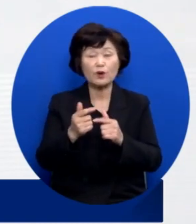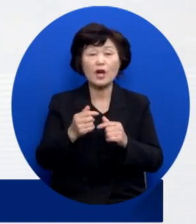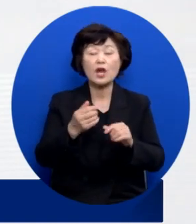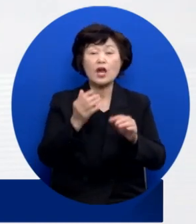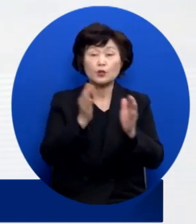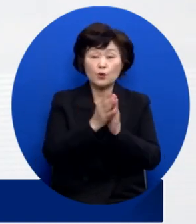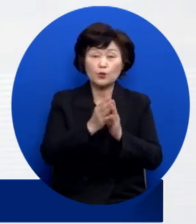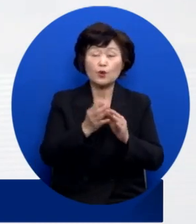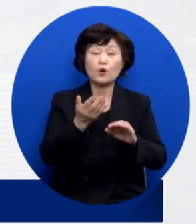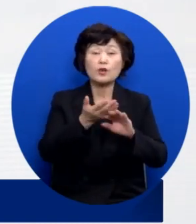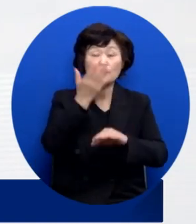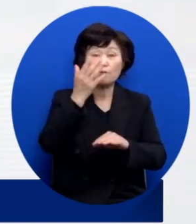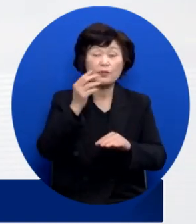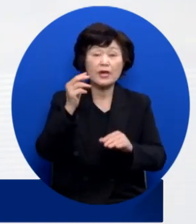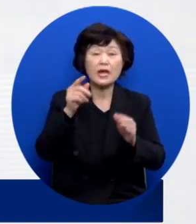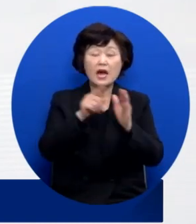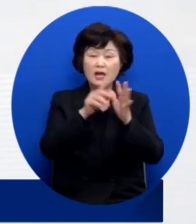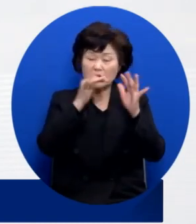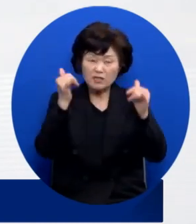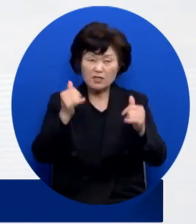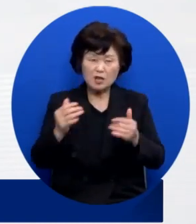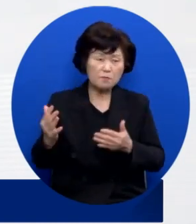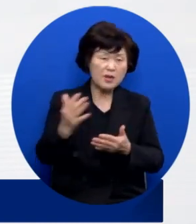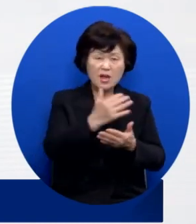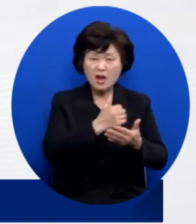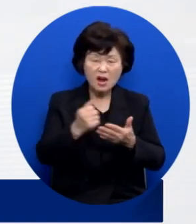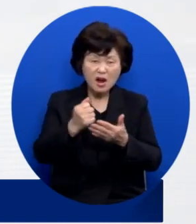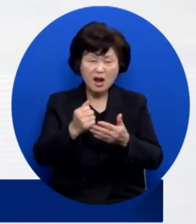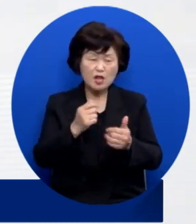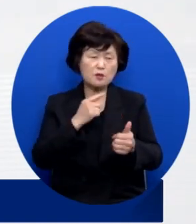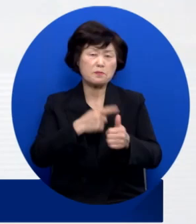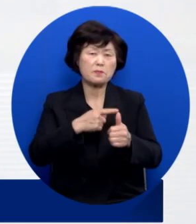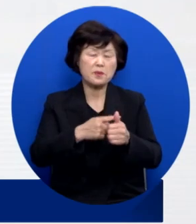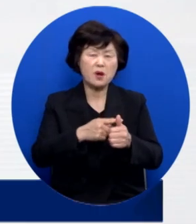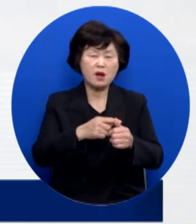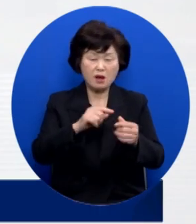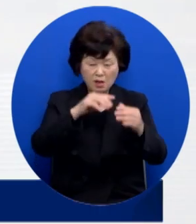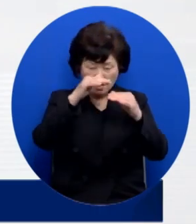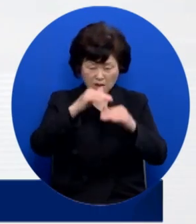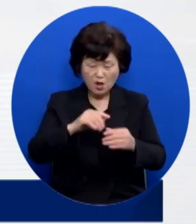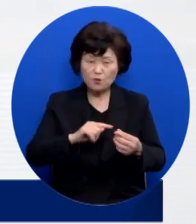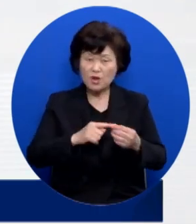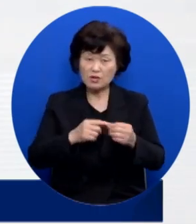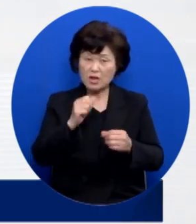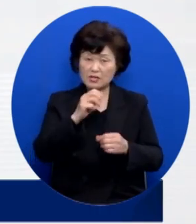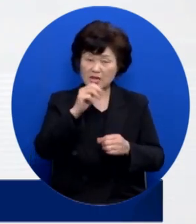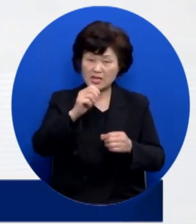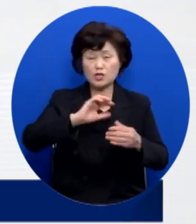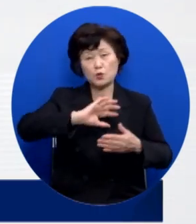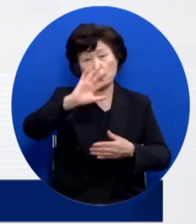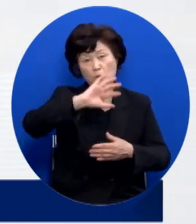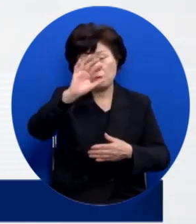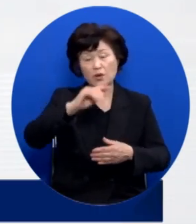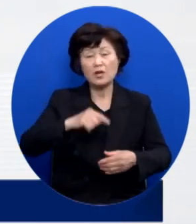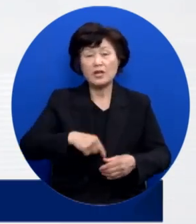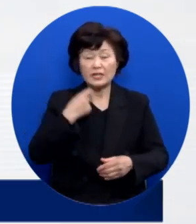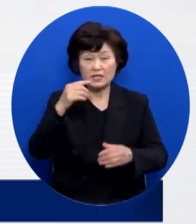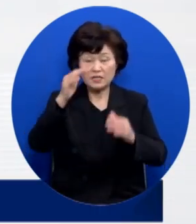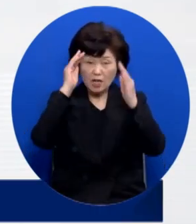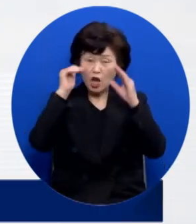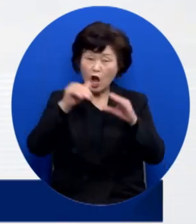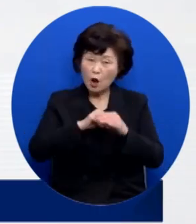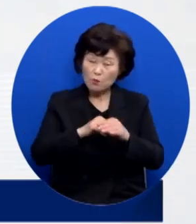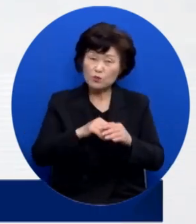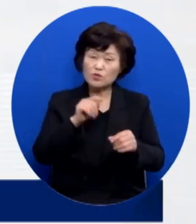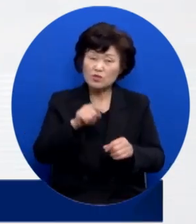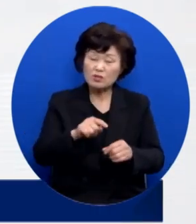선배 신학자들을 싸잡아 조롱하고 인격적으로 매도하는 글을 SNS에 올림으로써 자신의 기존 학문적 입장이 변할